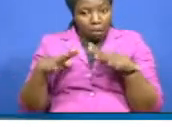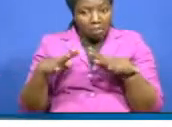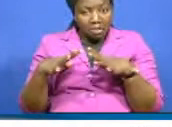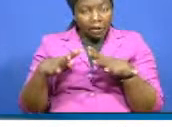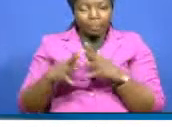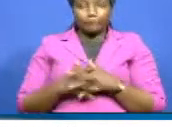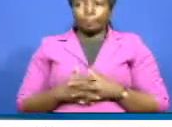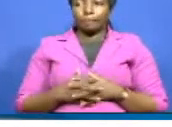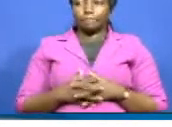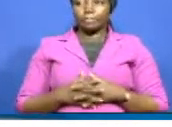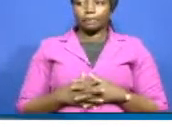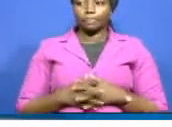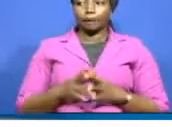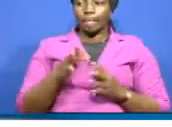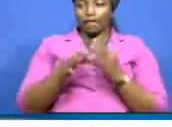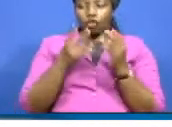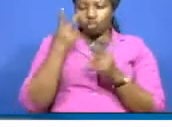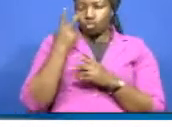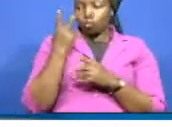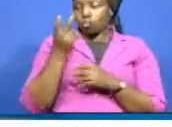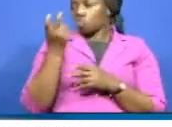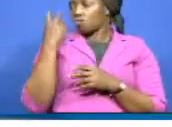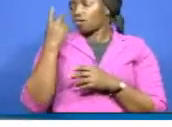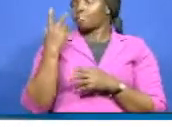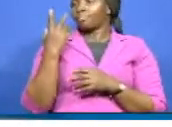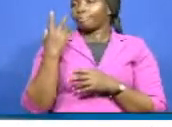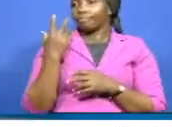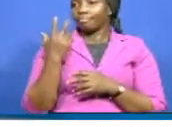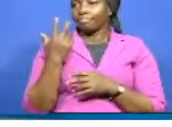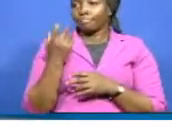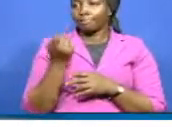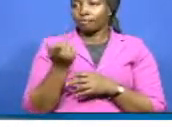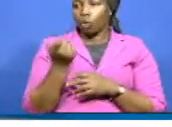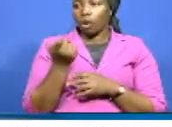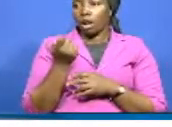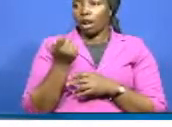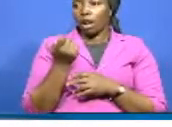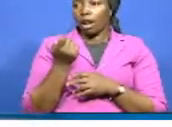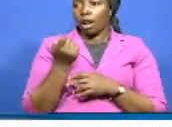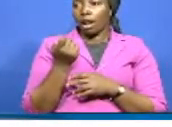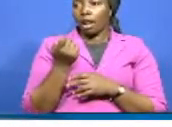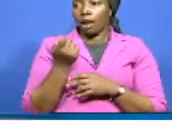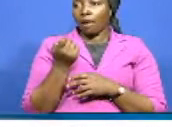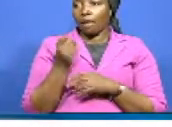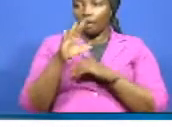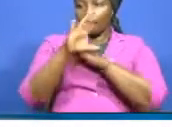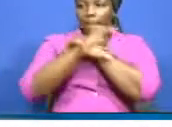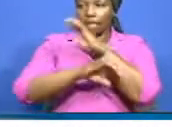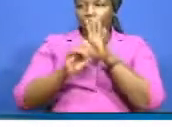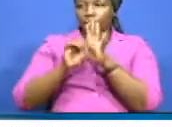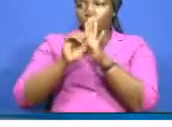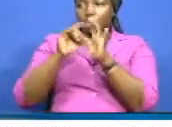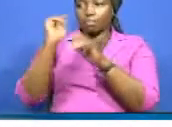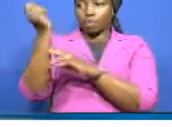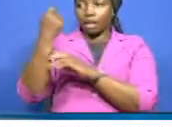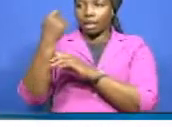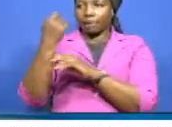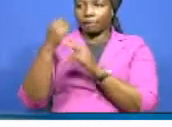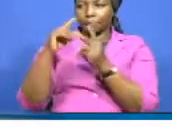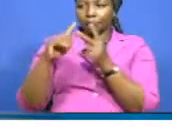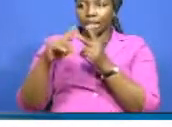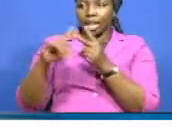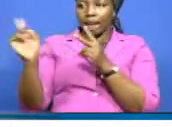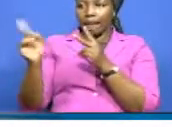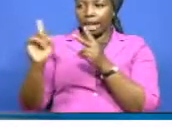Kwanza nikurudisha nyuma kidogo, kwa nchi kama hii yetu ya Kenya na Nairobi